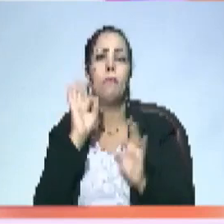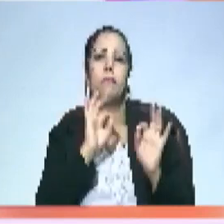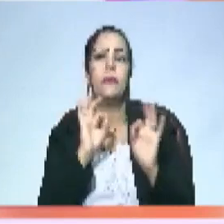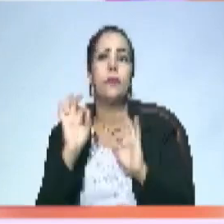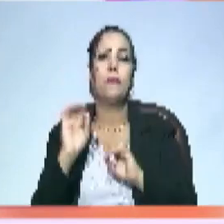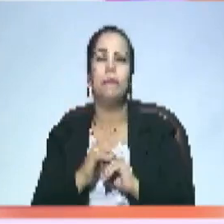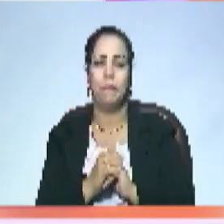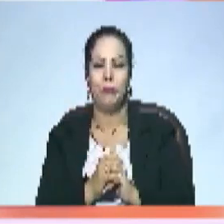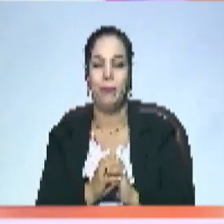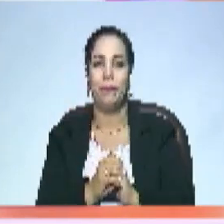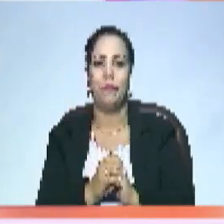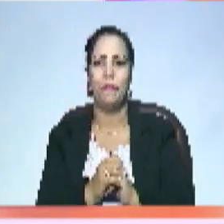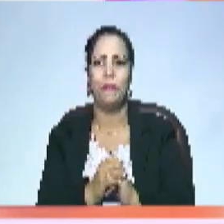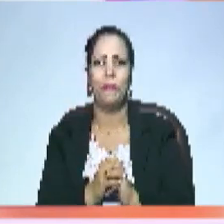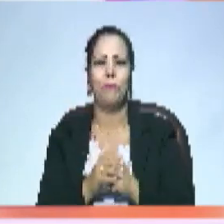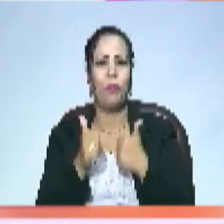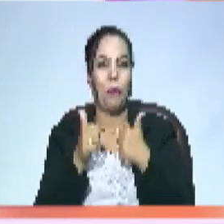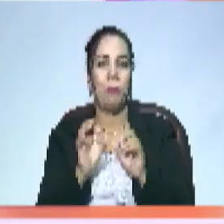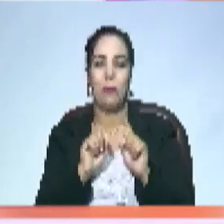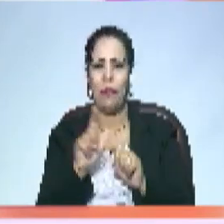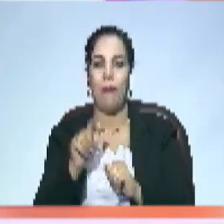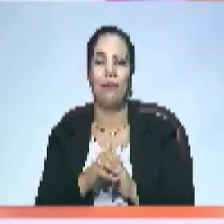يعني ذهبي كده بالظبط.